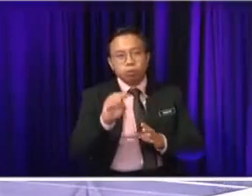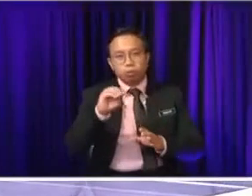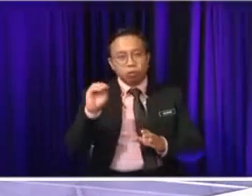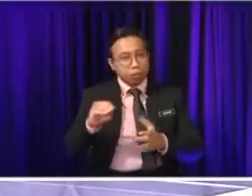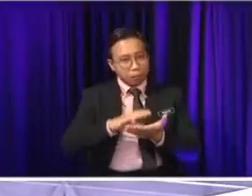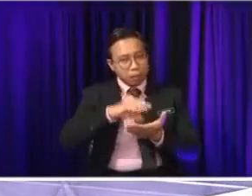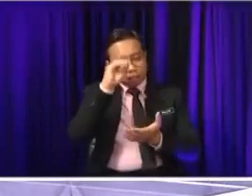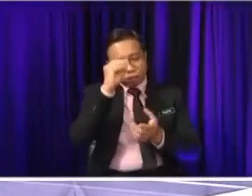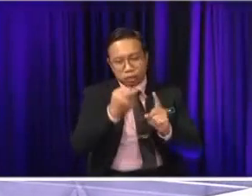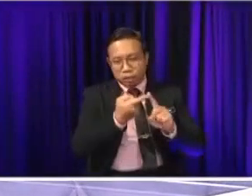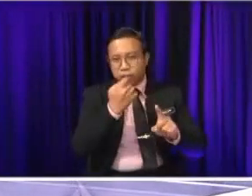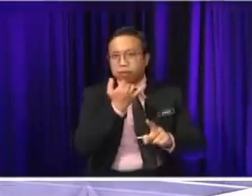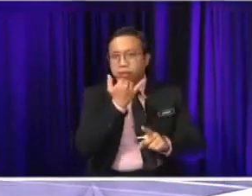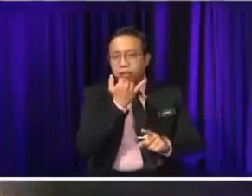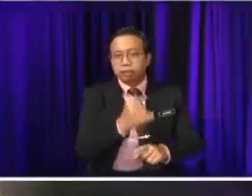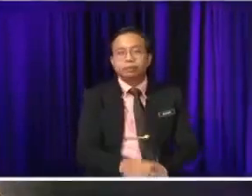Raja